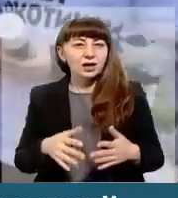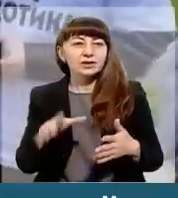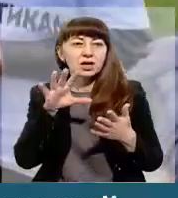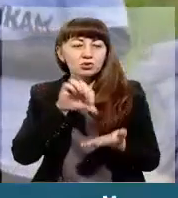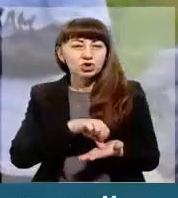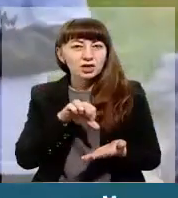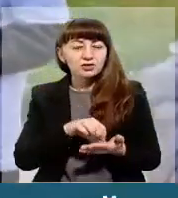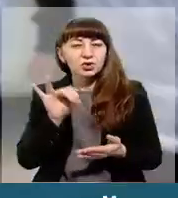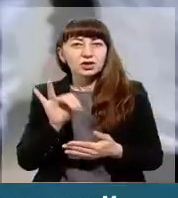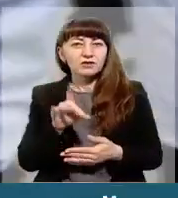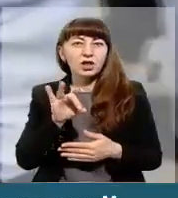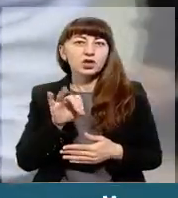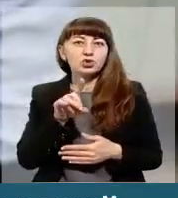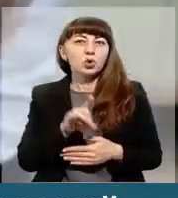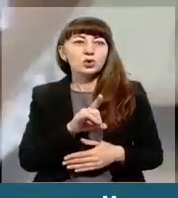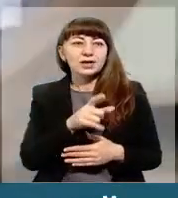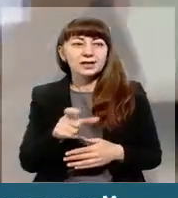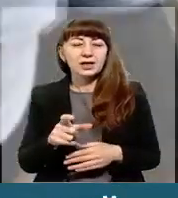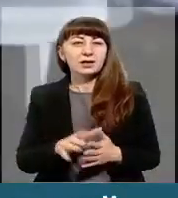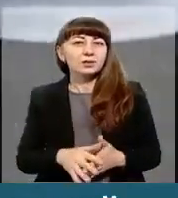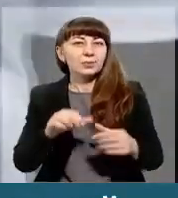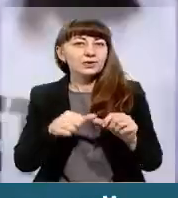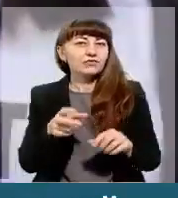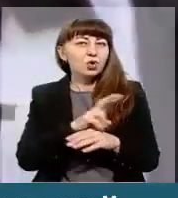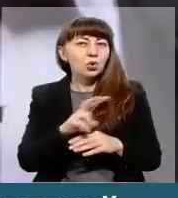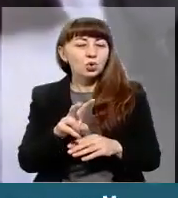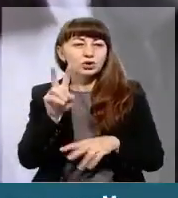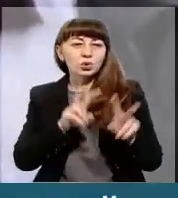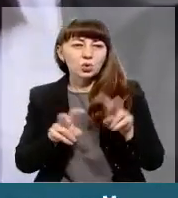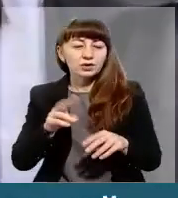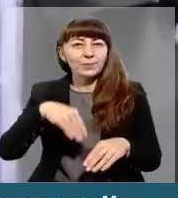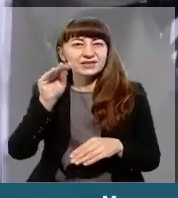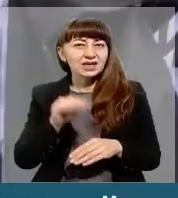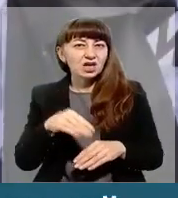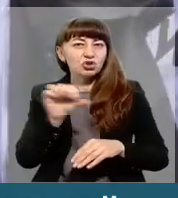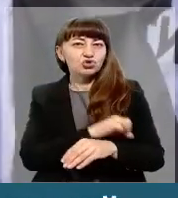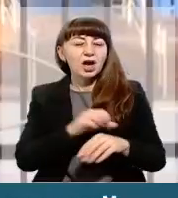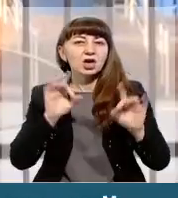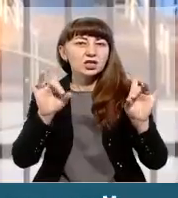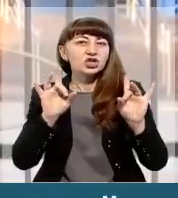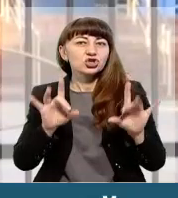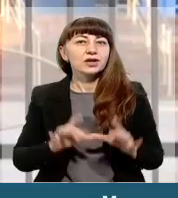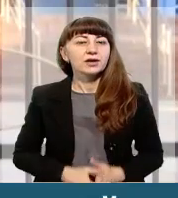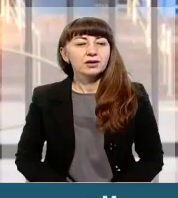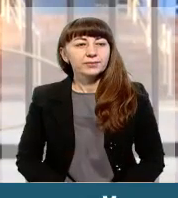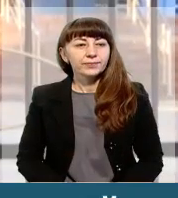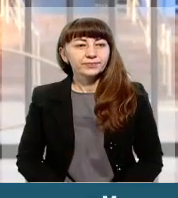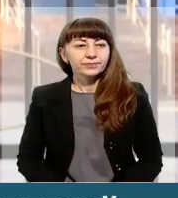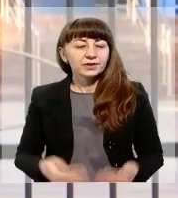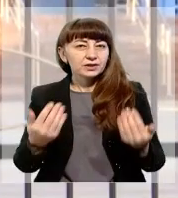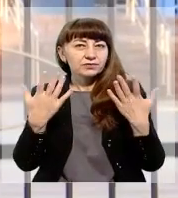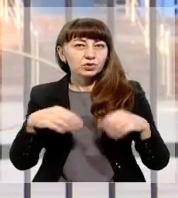Активно задействованы в этом и волонтеры. Активисты регулярно выходят в рейды по закрашиванию наркотических граффити. На сегодняшний день